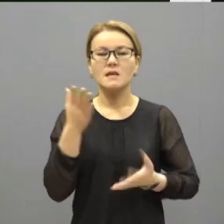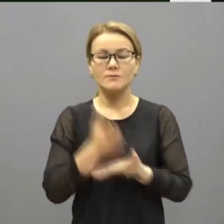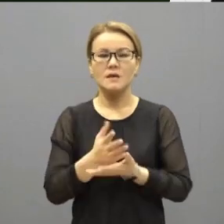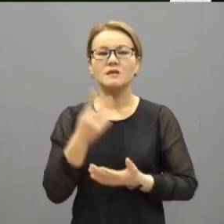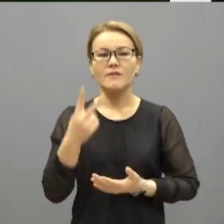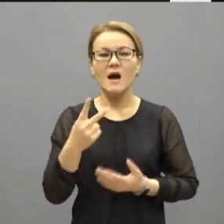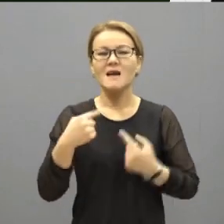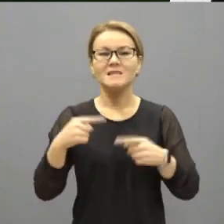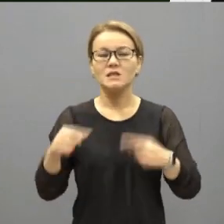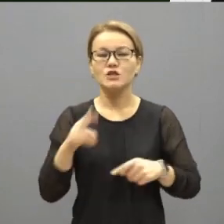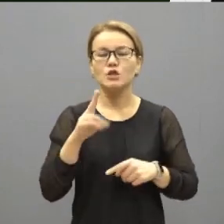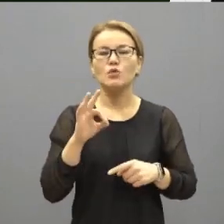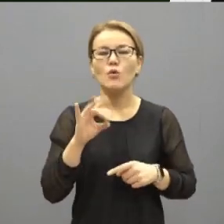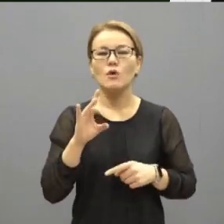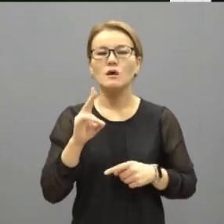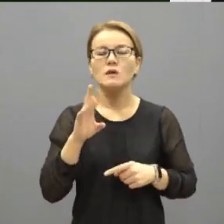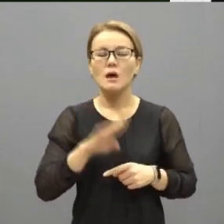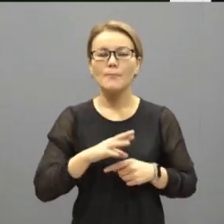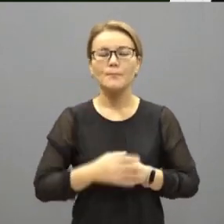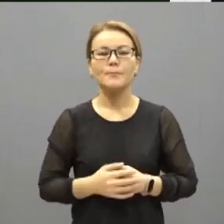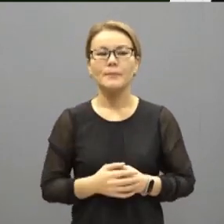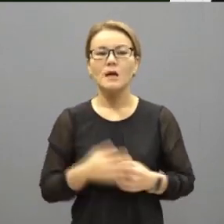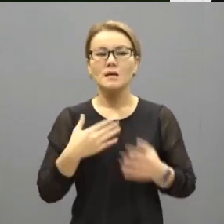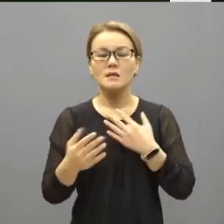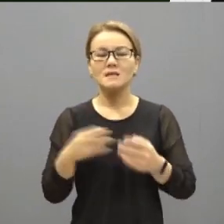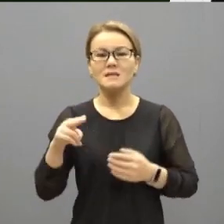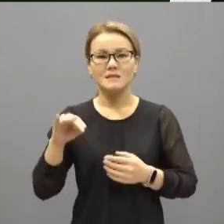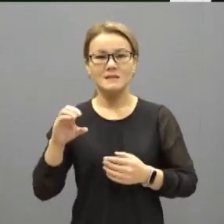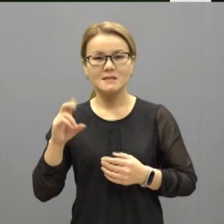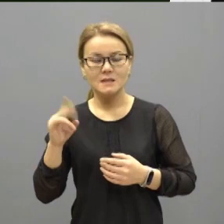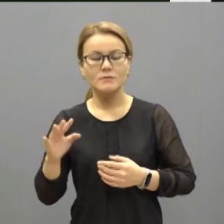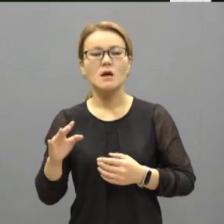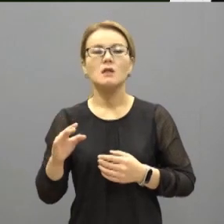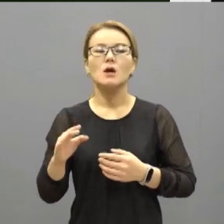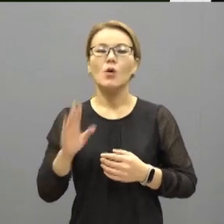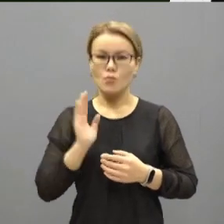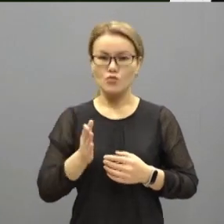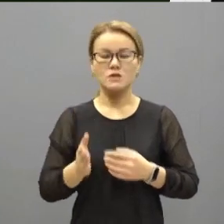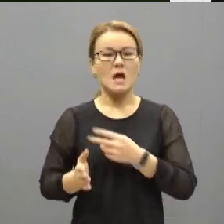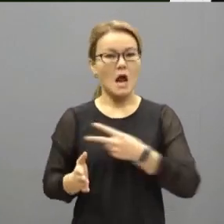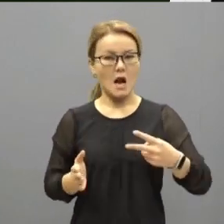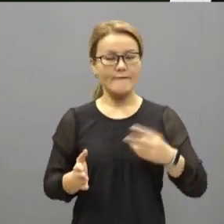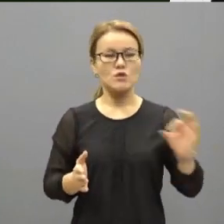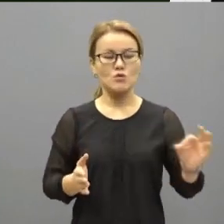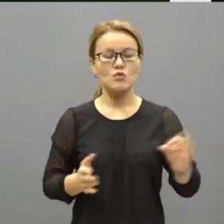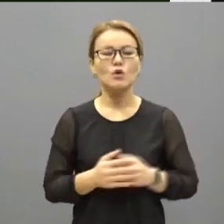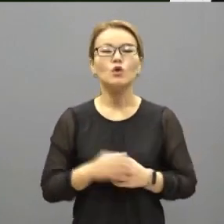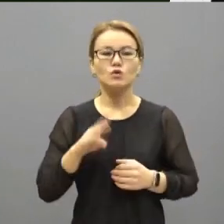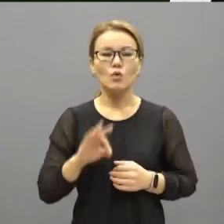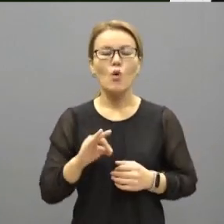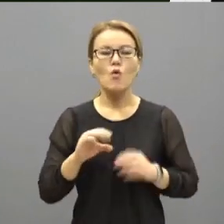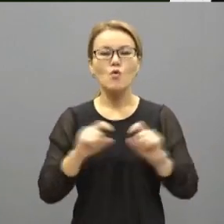два различных корня. Если дискриминант будет равен нулю, то уравнение